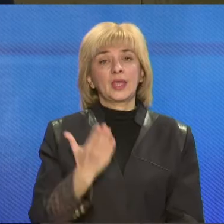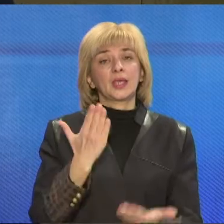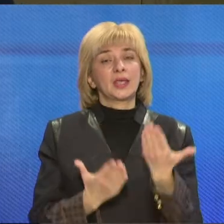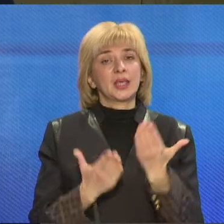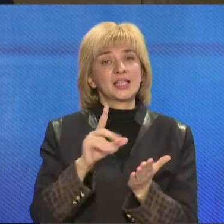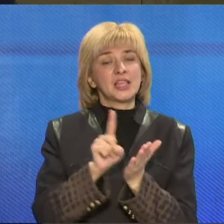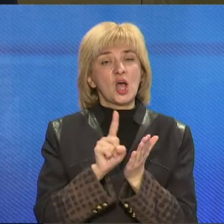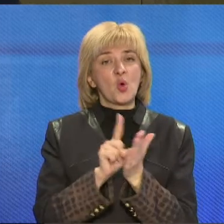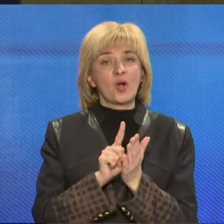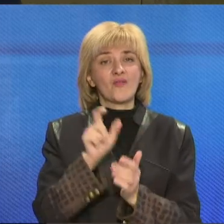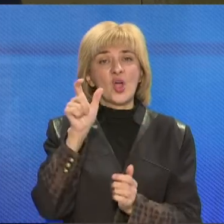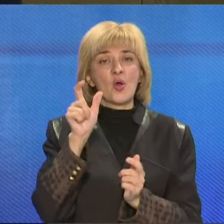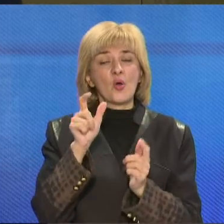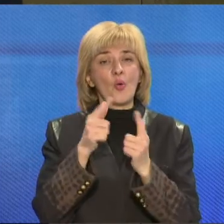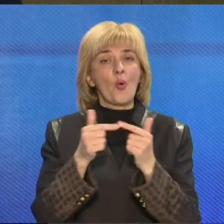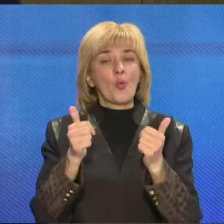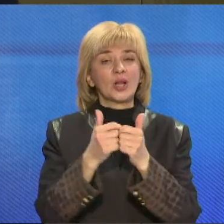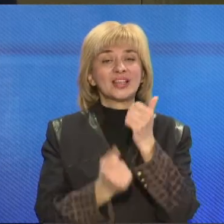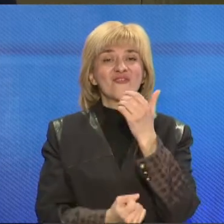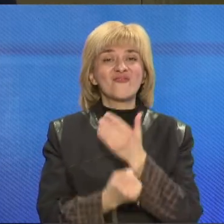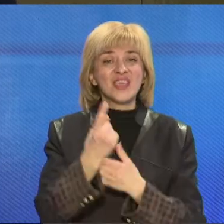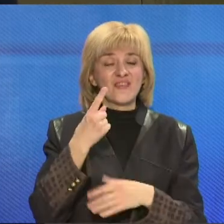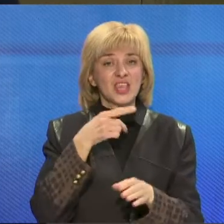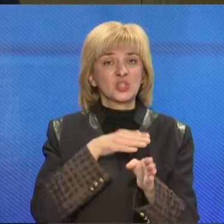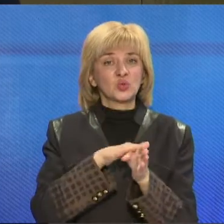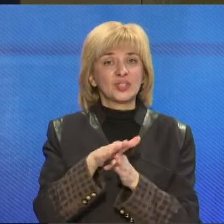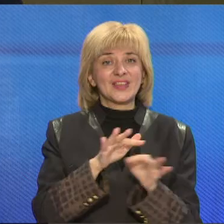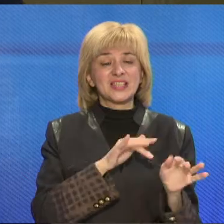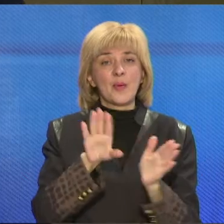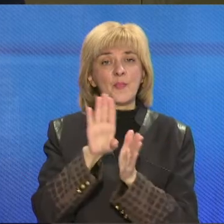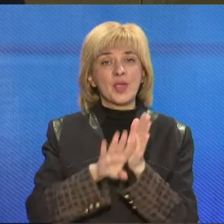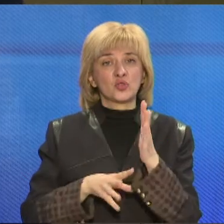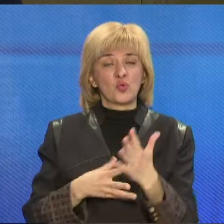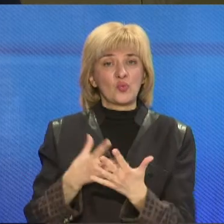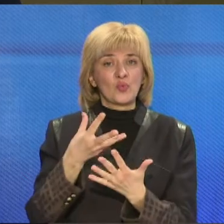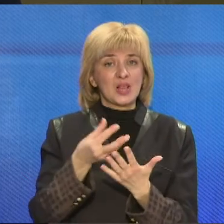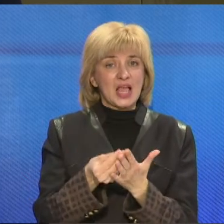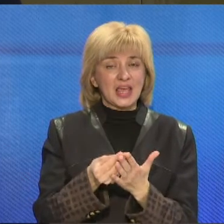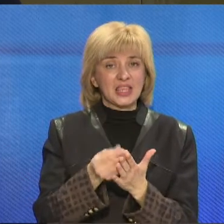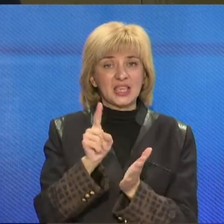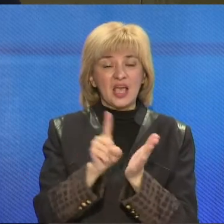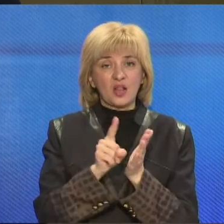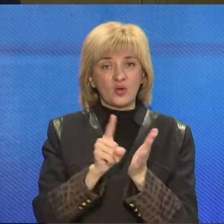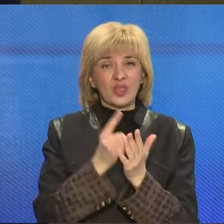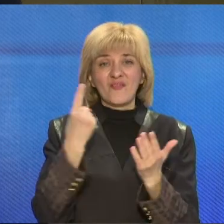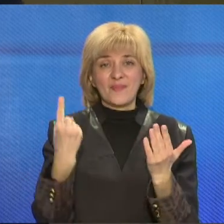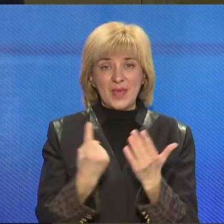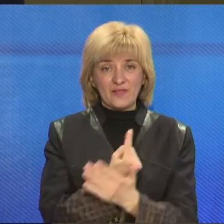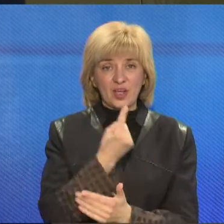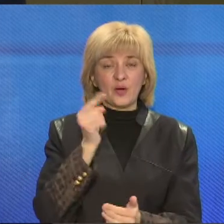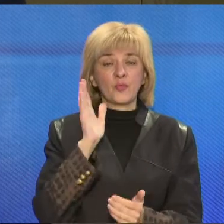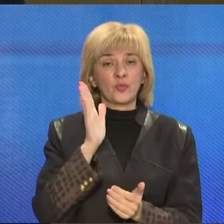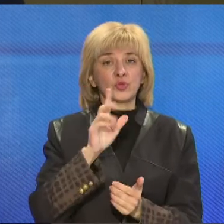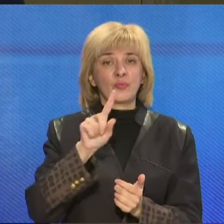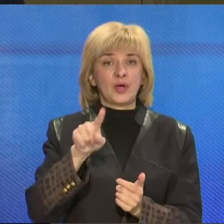налоговые органы выявят осуществление деятельности без уплаты единого налога впервые, то предъявится лишь налог к уплате тот,